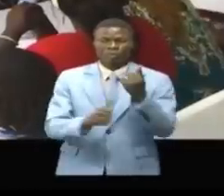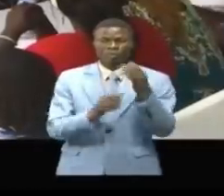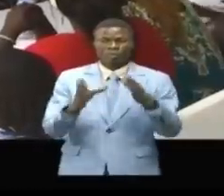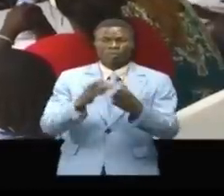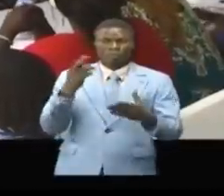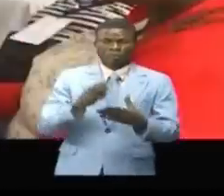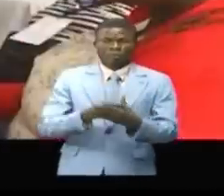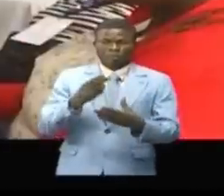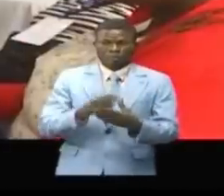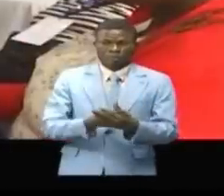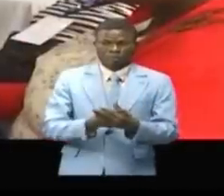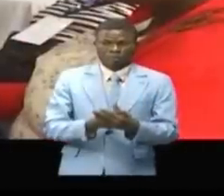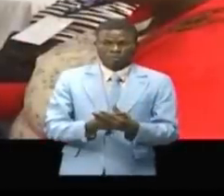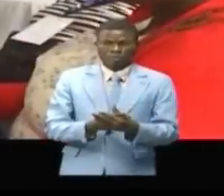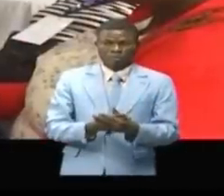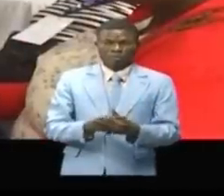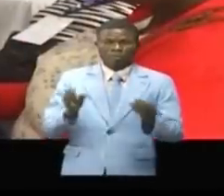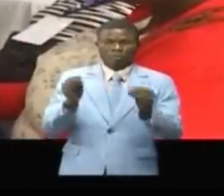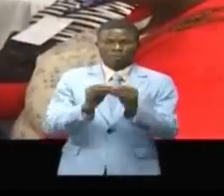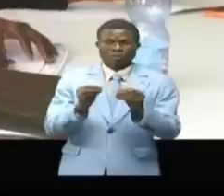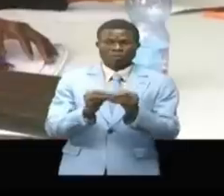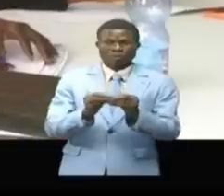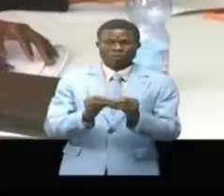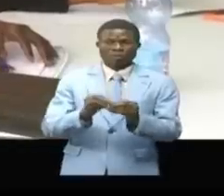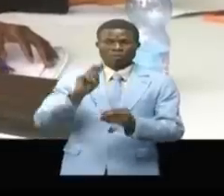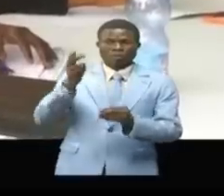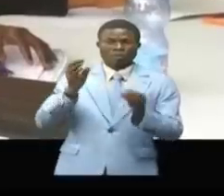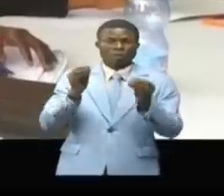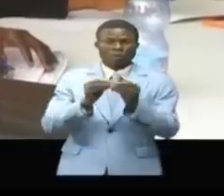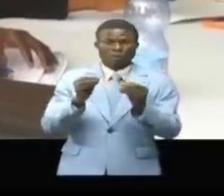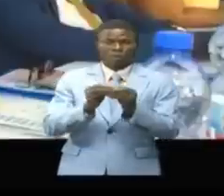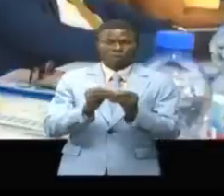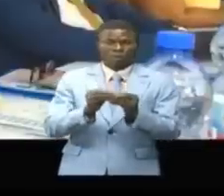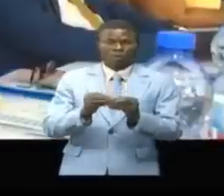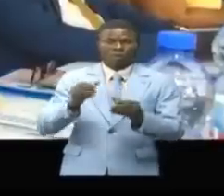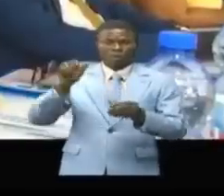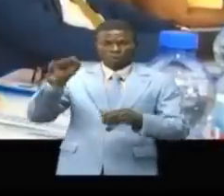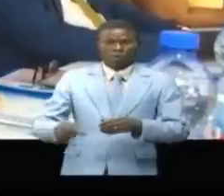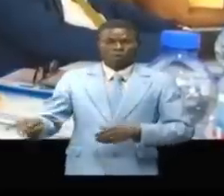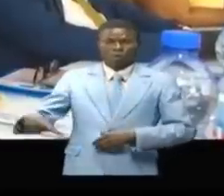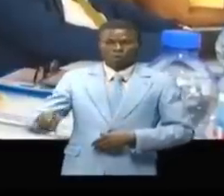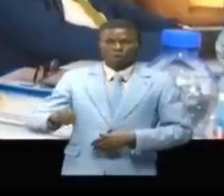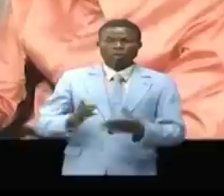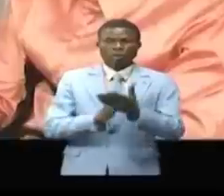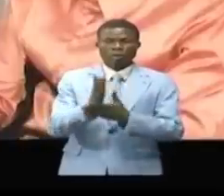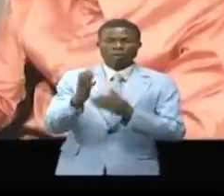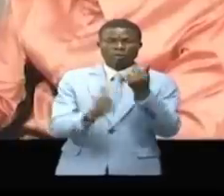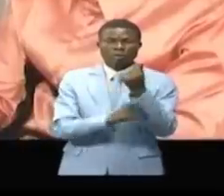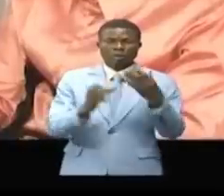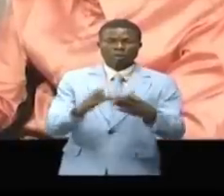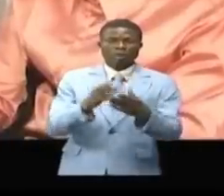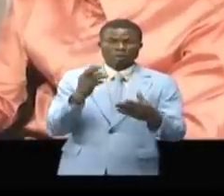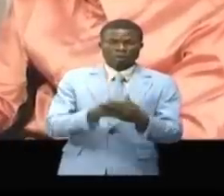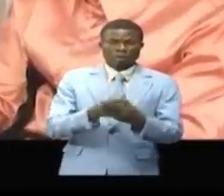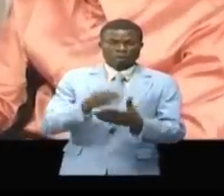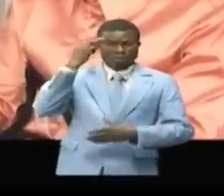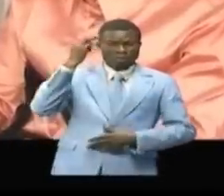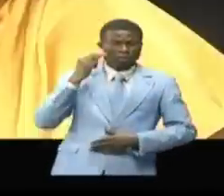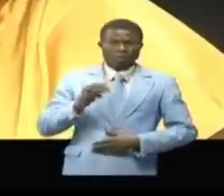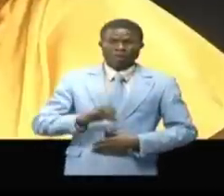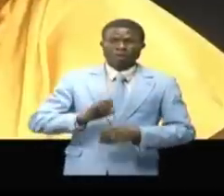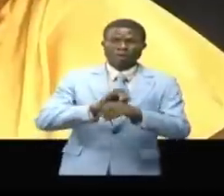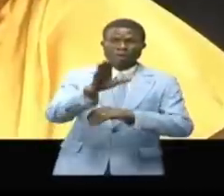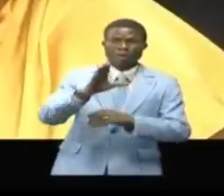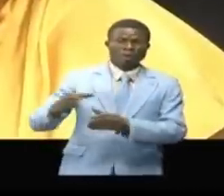avec handicap et se réunissent dans le cadre de la deuxième réunion sous-régionale sur les droits des personnes vivant avec handicap. La ministre déléguée aux